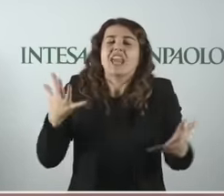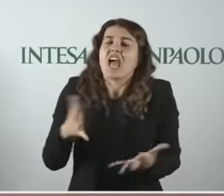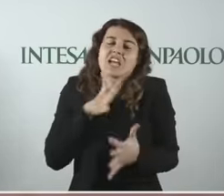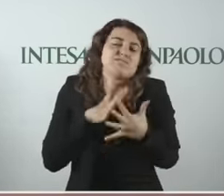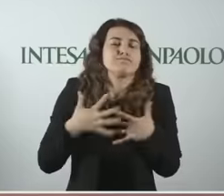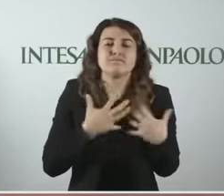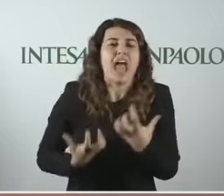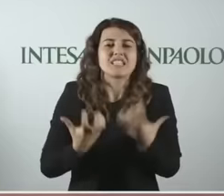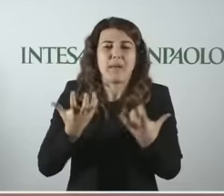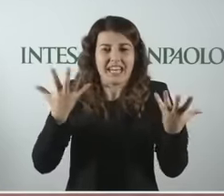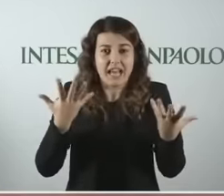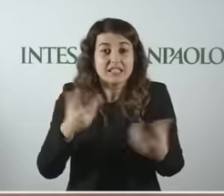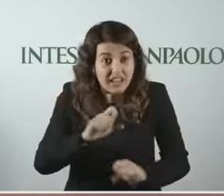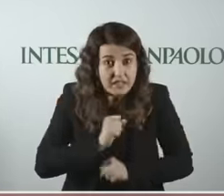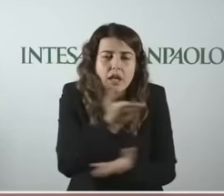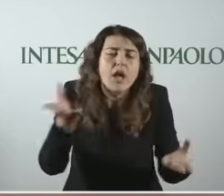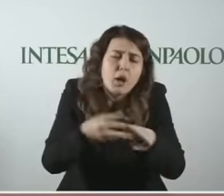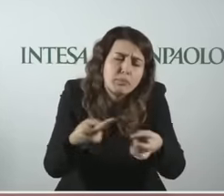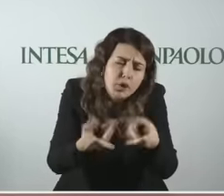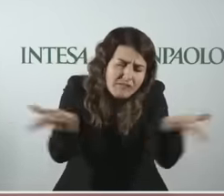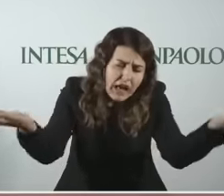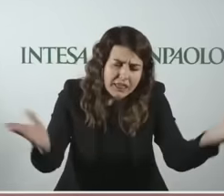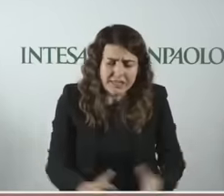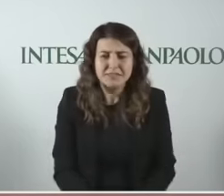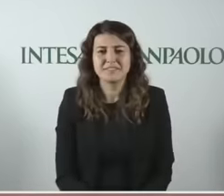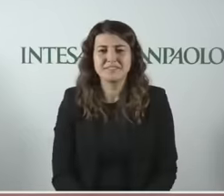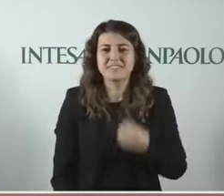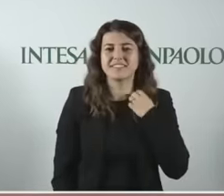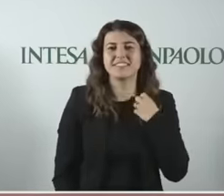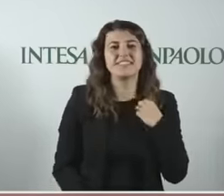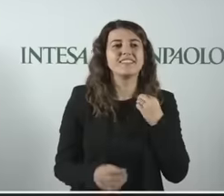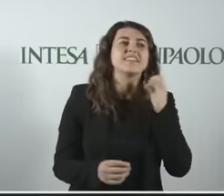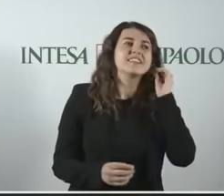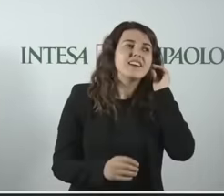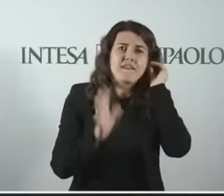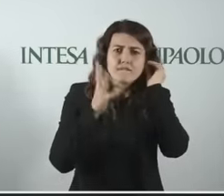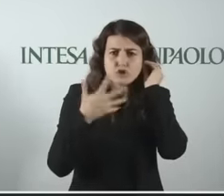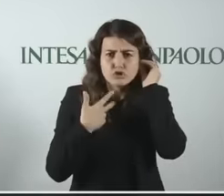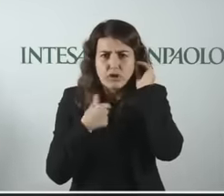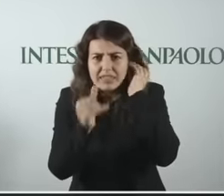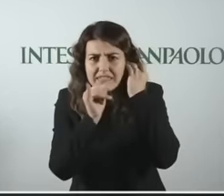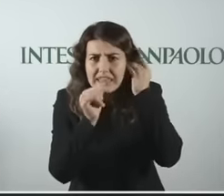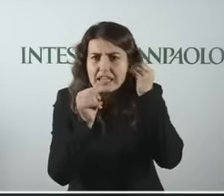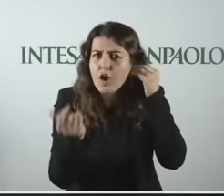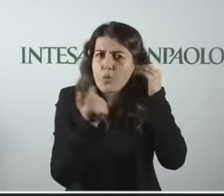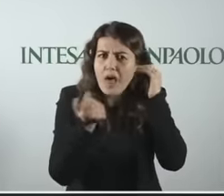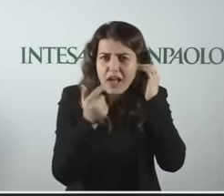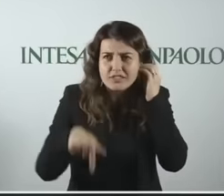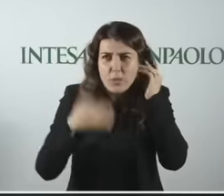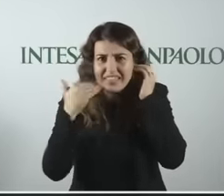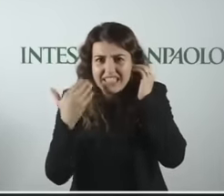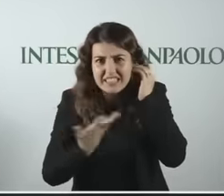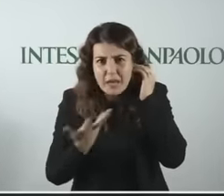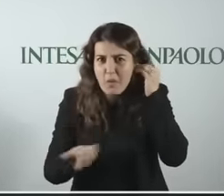se vi fidate potete provare forse c'è il drink nelle macchinette di